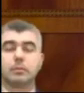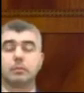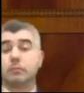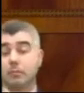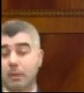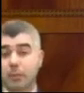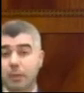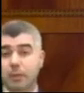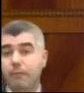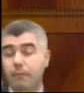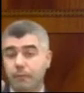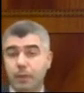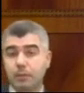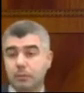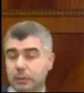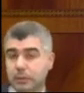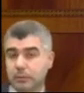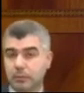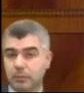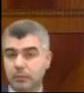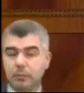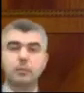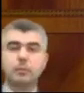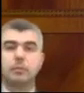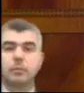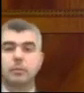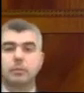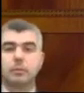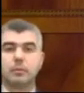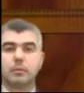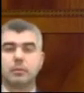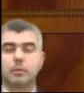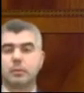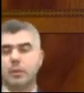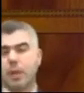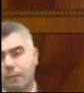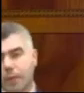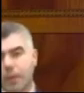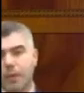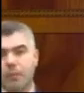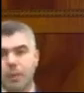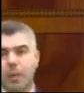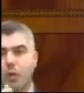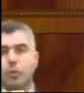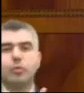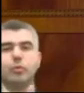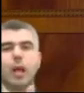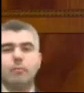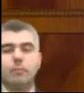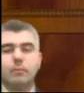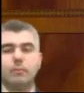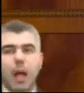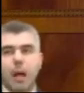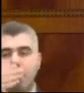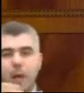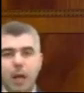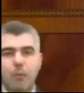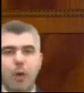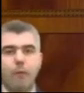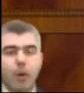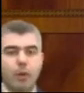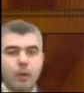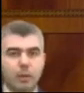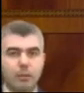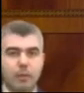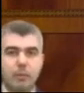الجديدة من العولمة التي نعيشها منذ فترة الجائحة. وفي الوقت نرى بعض السياسات